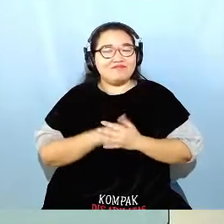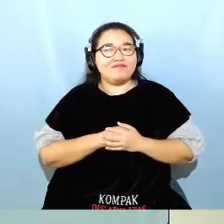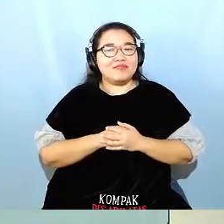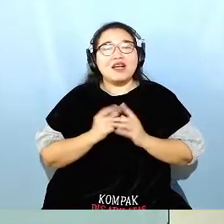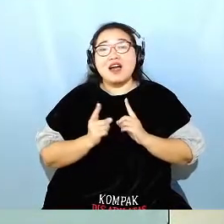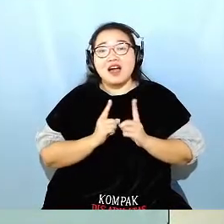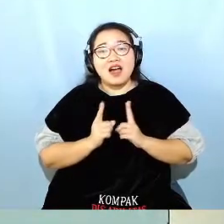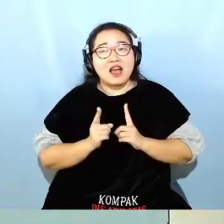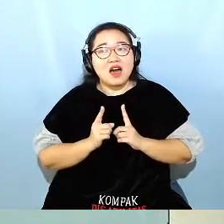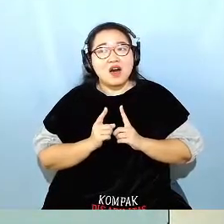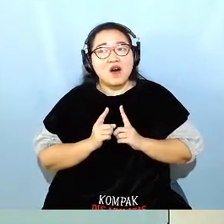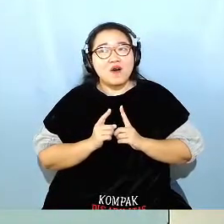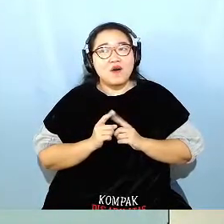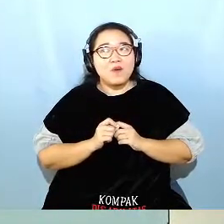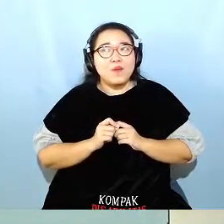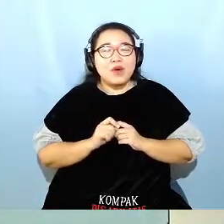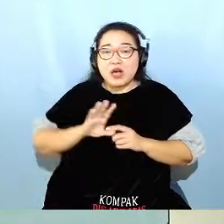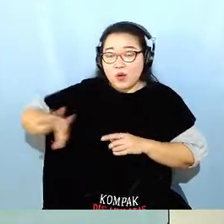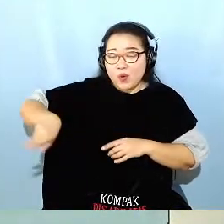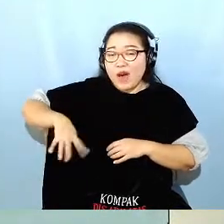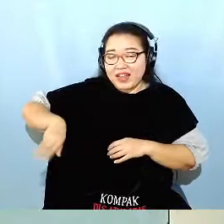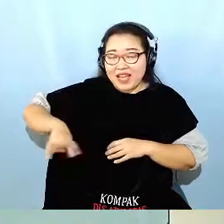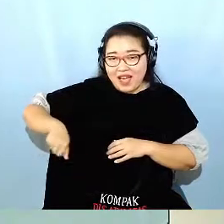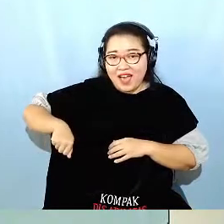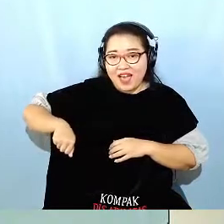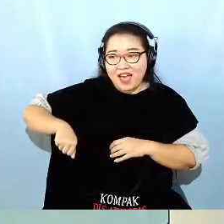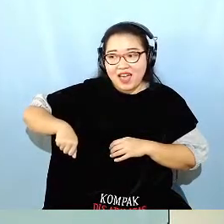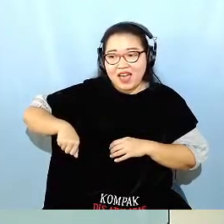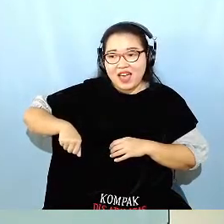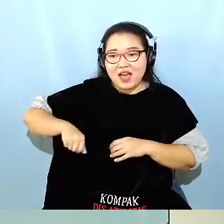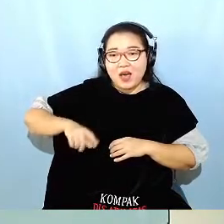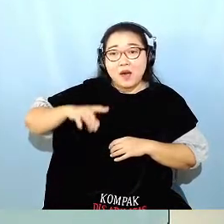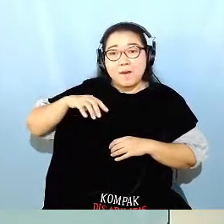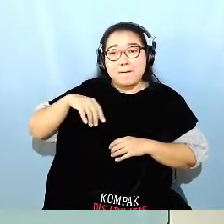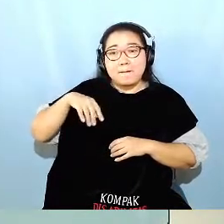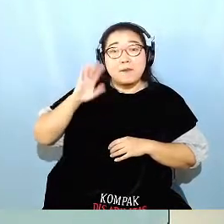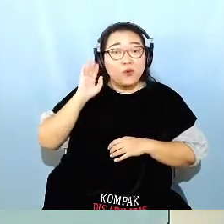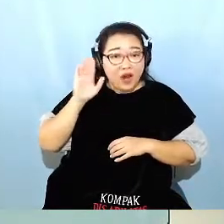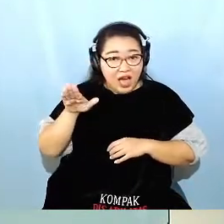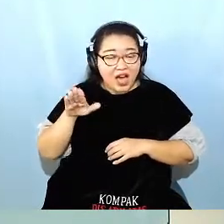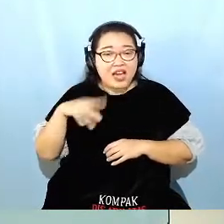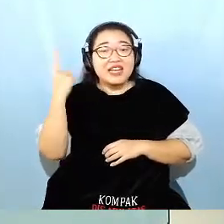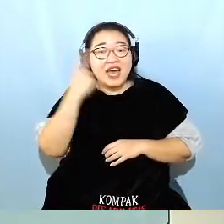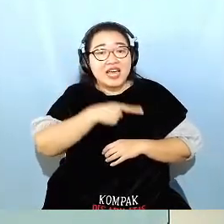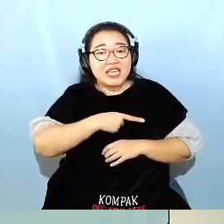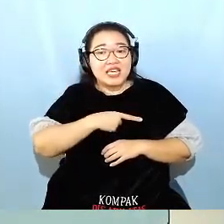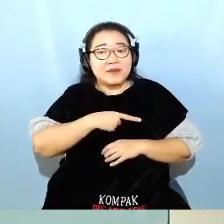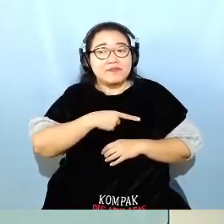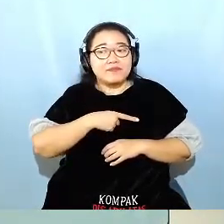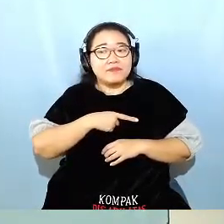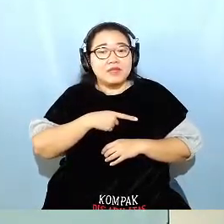Tepuk punggungnya. Semangati dia. Dan beri tanda salib di dahinya.